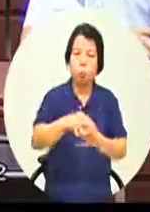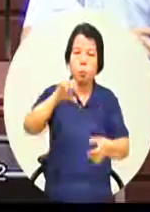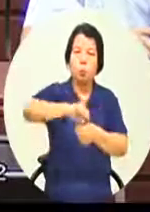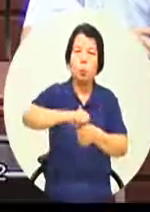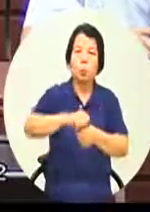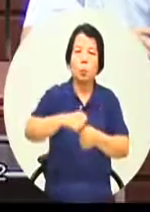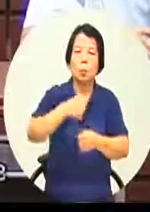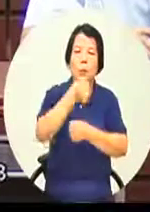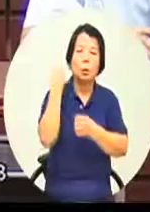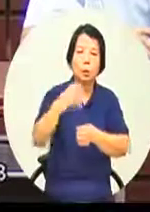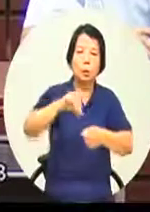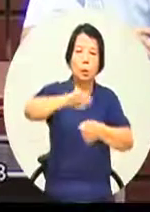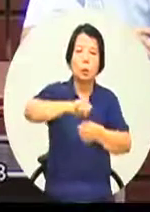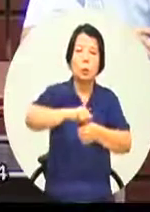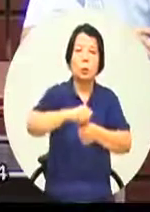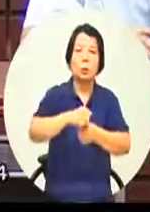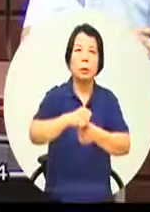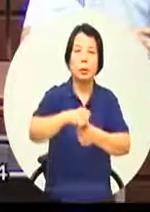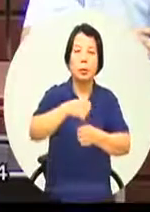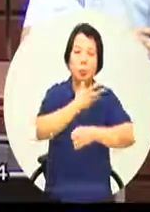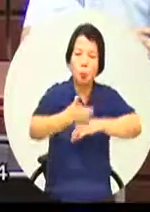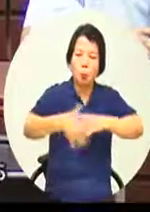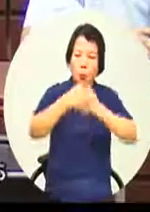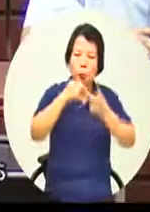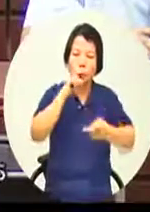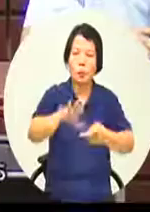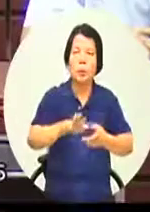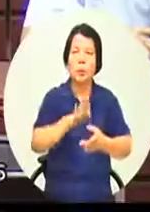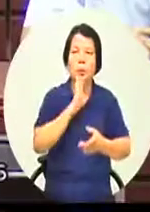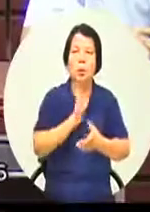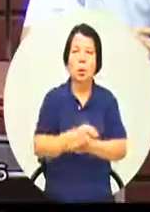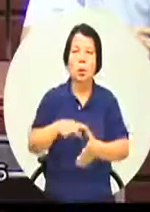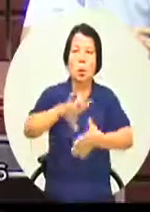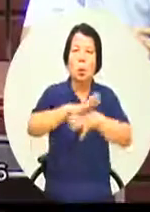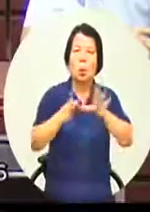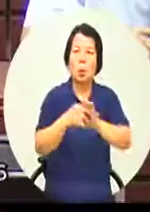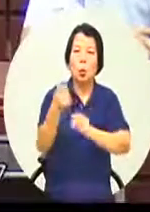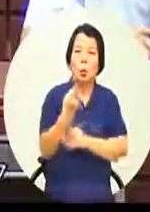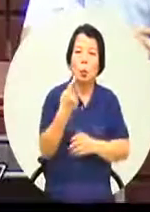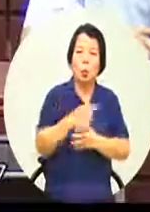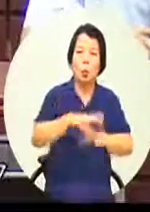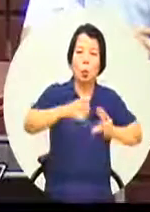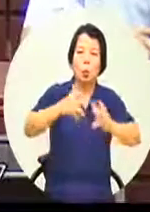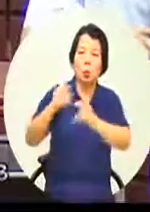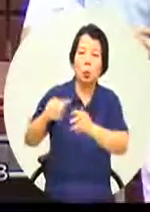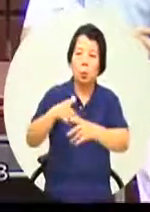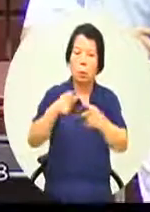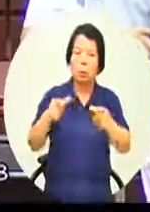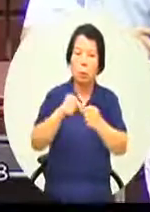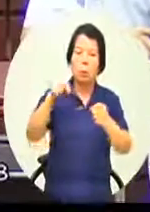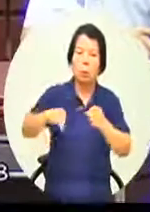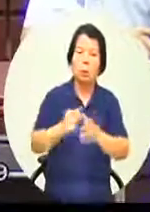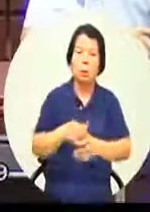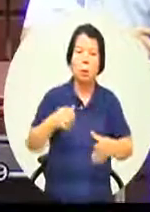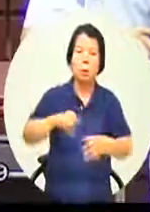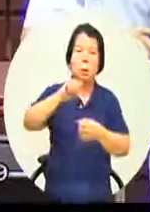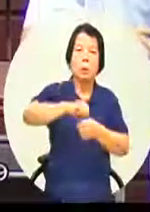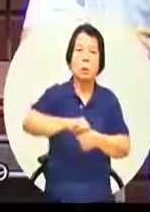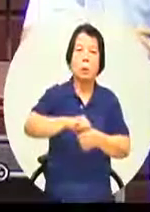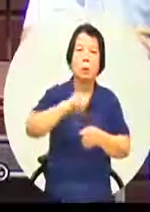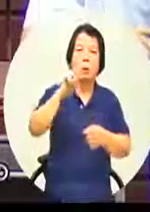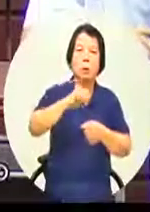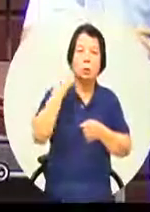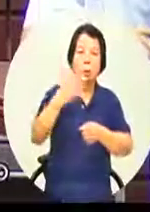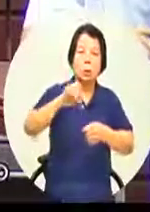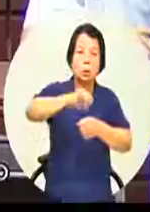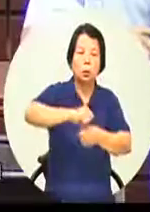西亚、文莱，那刚刚那个议员所讲的，花卉不只是在我们的日本，我们新加坡转口贸易到马来